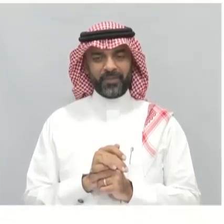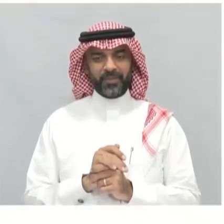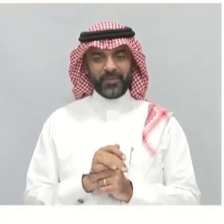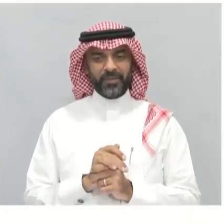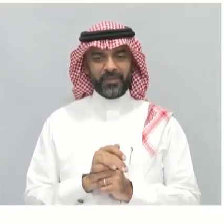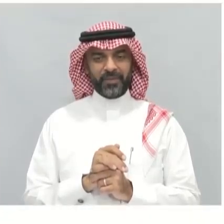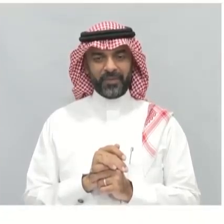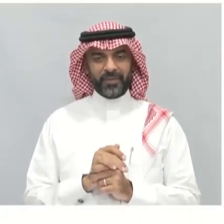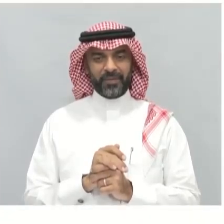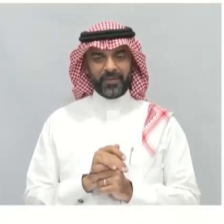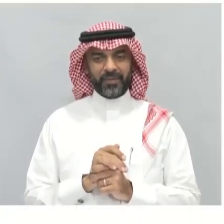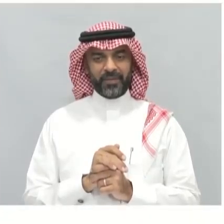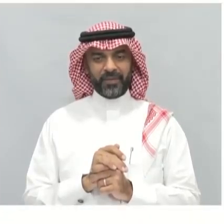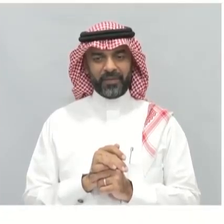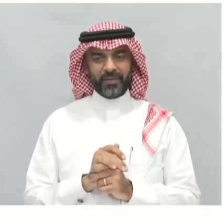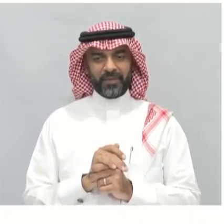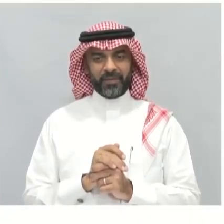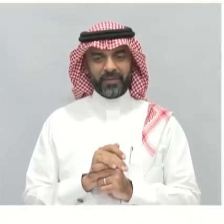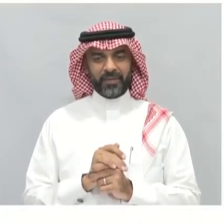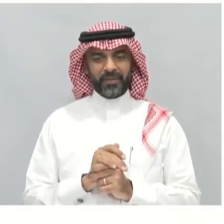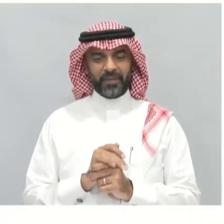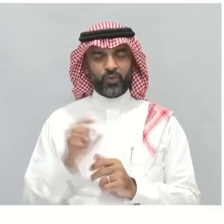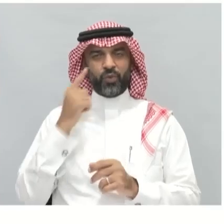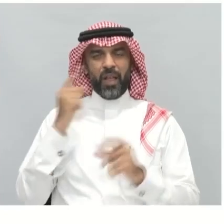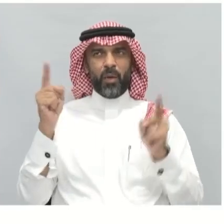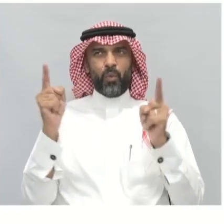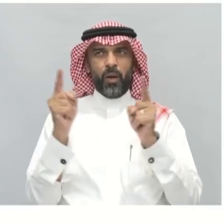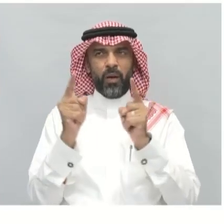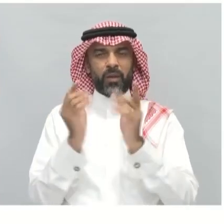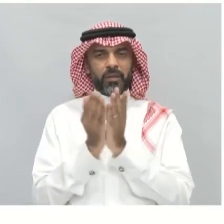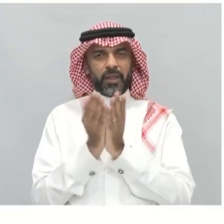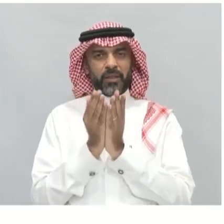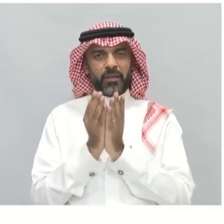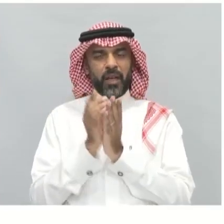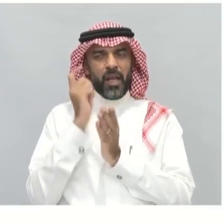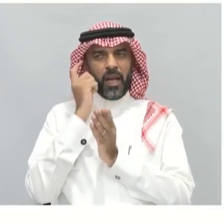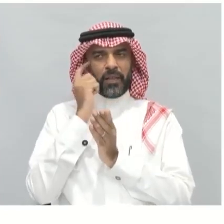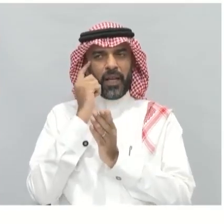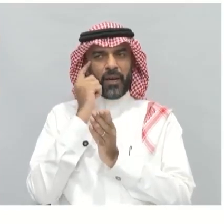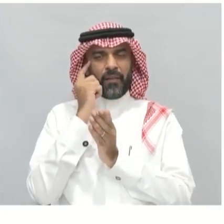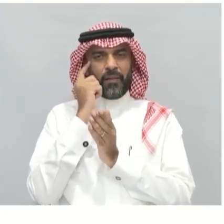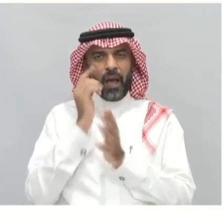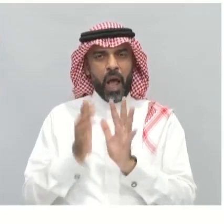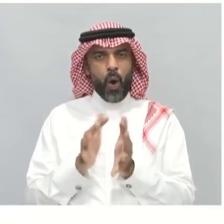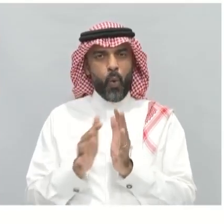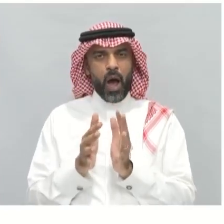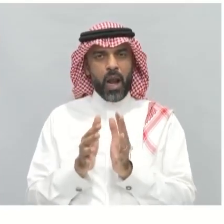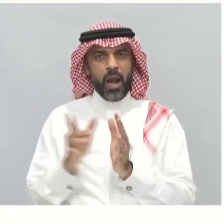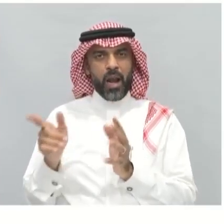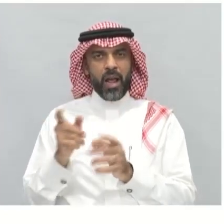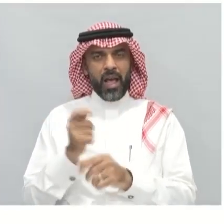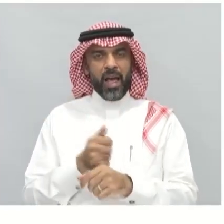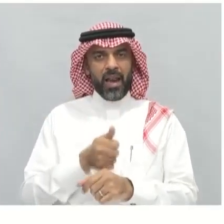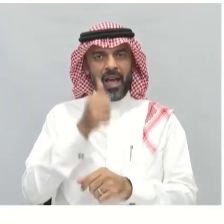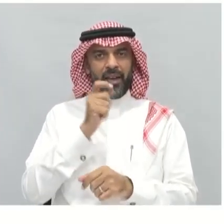الانتهاء ناتي الى هذا ا الملخص يقول اتعرف احوال الالف اللينه في اخر الافعال